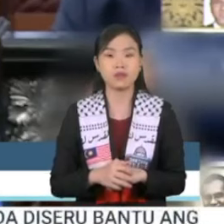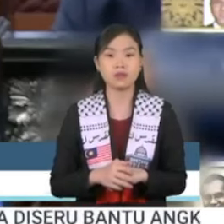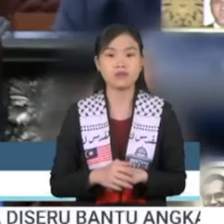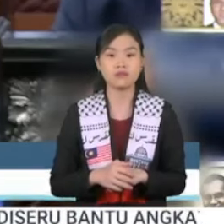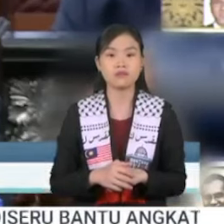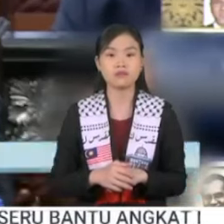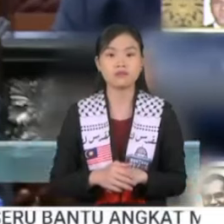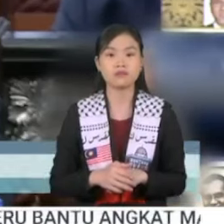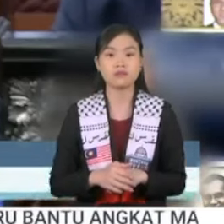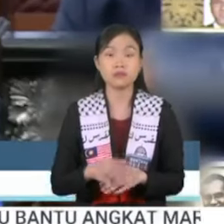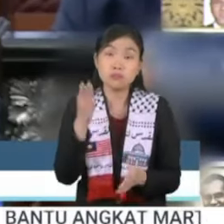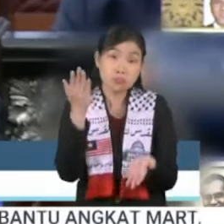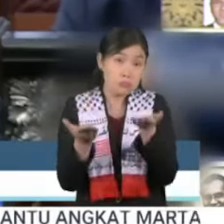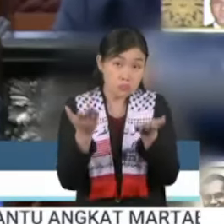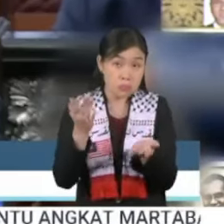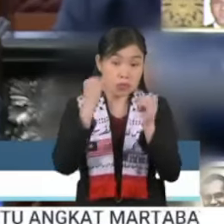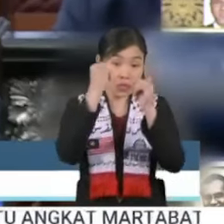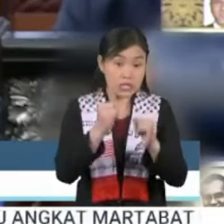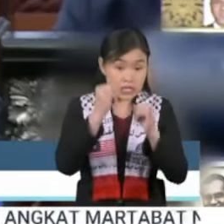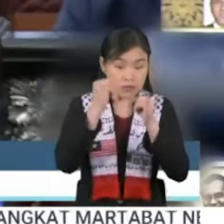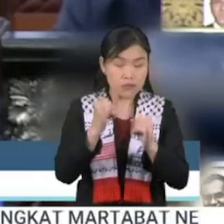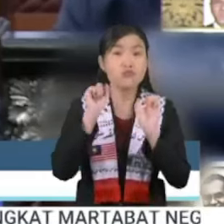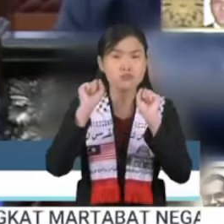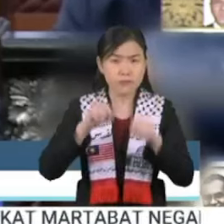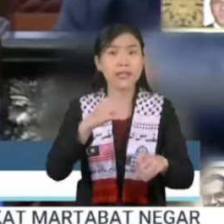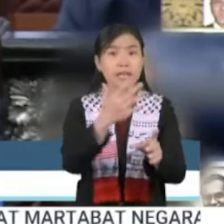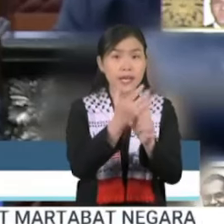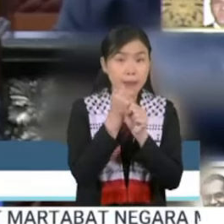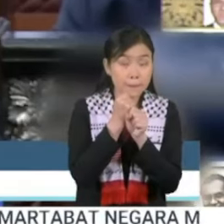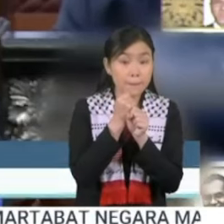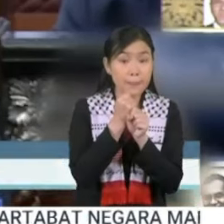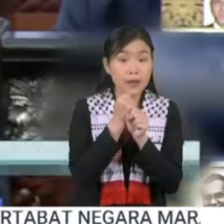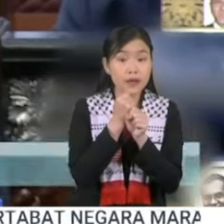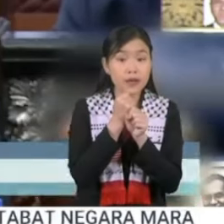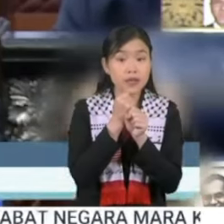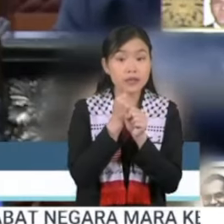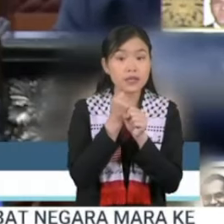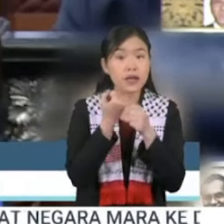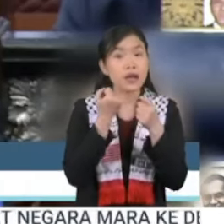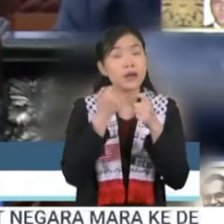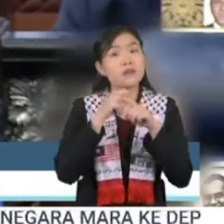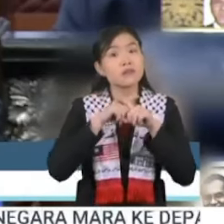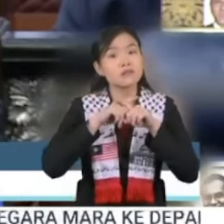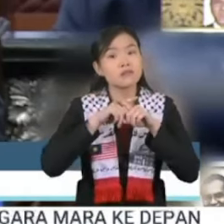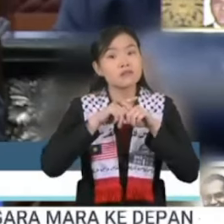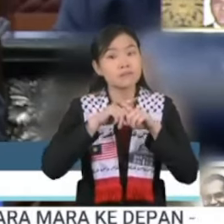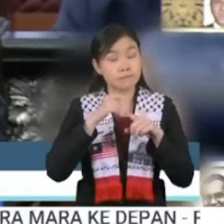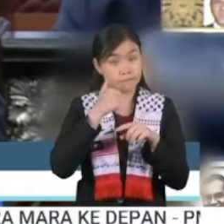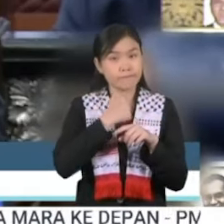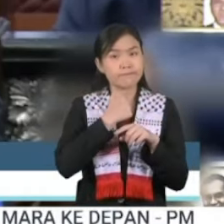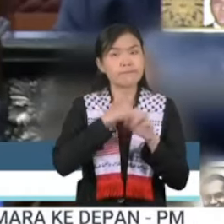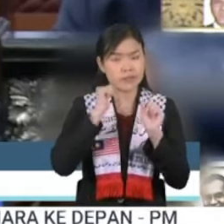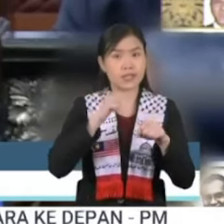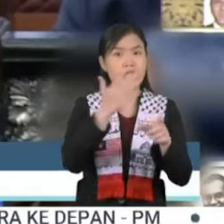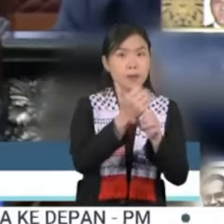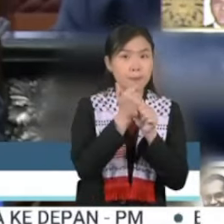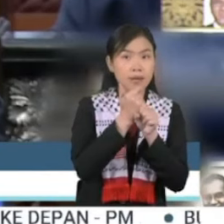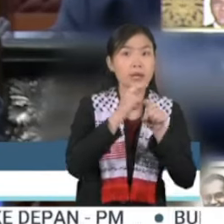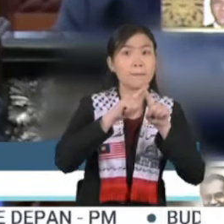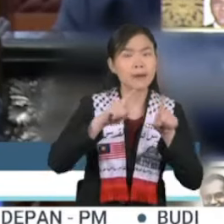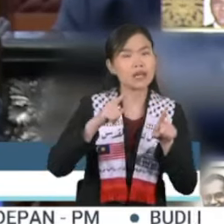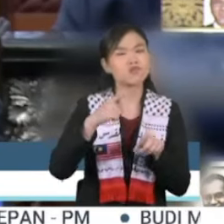Terdapat kemungkinan di antara individu yang layak ada atas sendiri tidak ingin